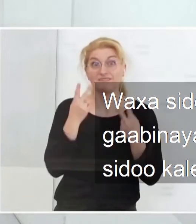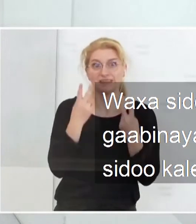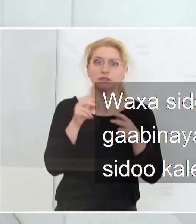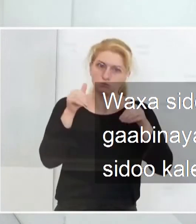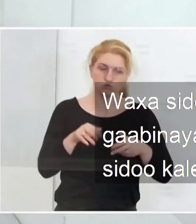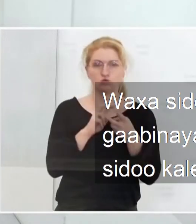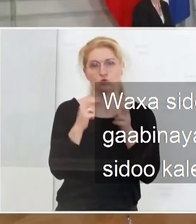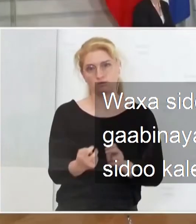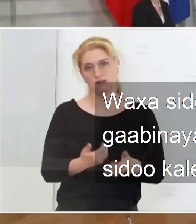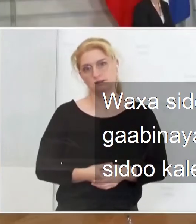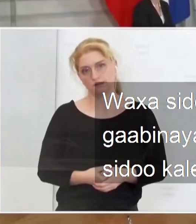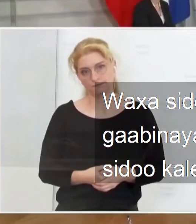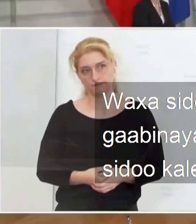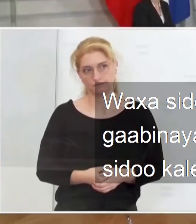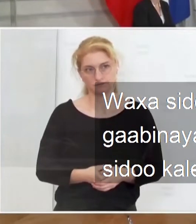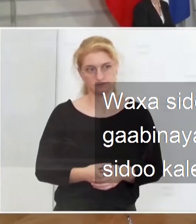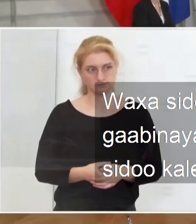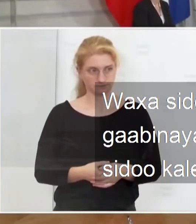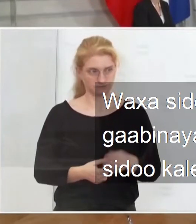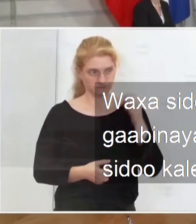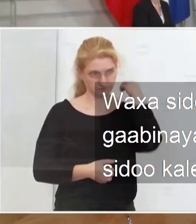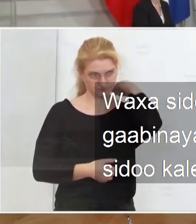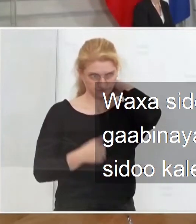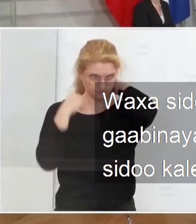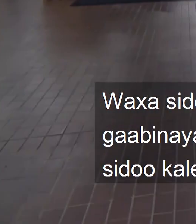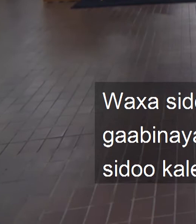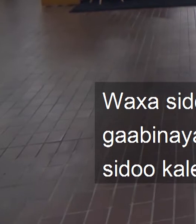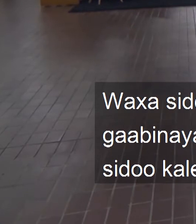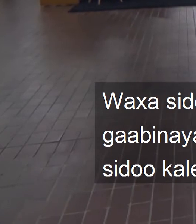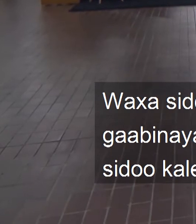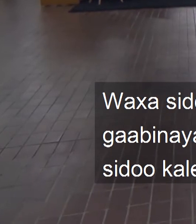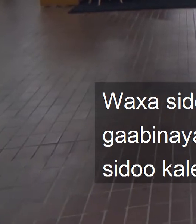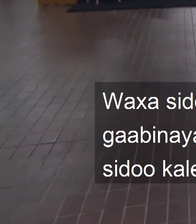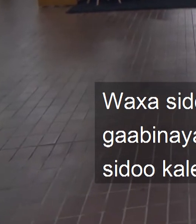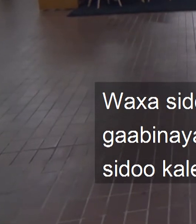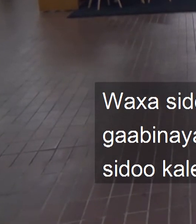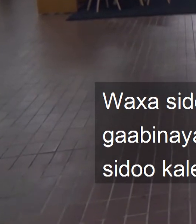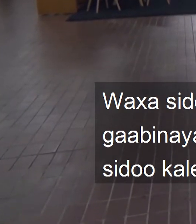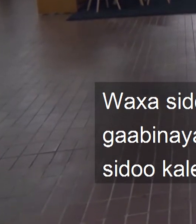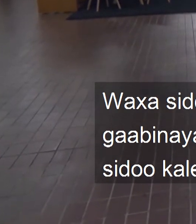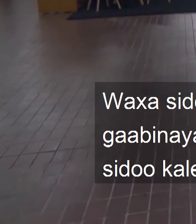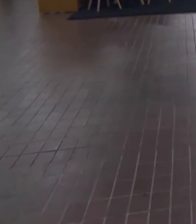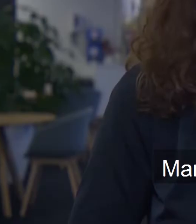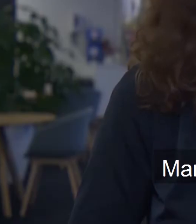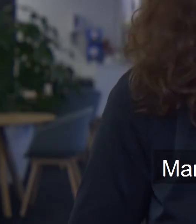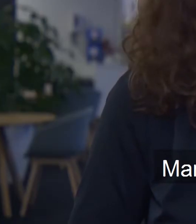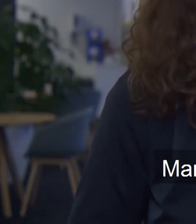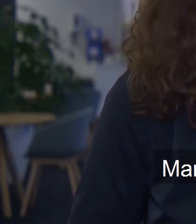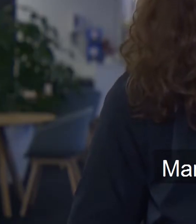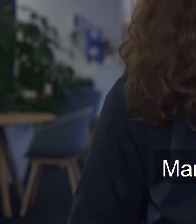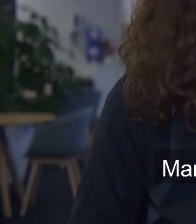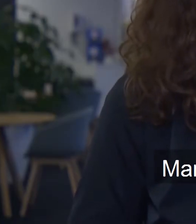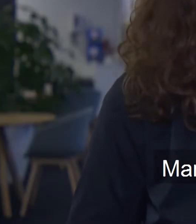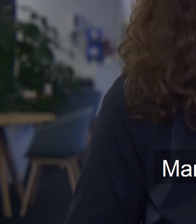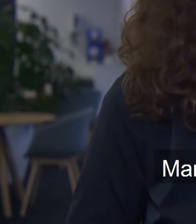De er i tillegg blant landene som korter ned karantenetiden. Et tiltak som vurderes også av FHI her i Norge. Så er det helt klart